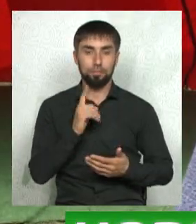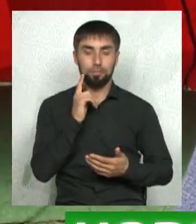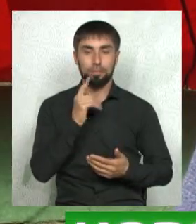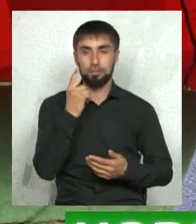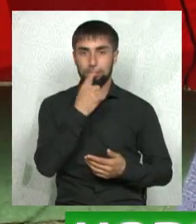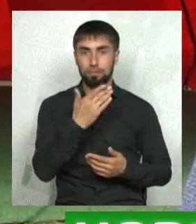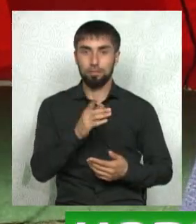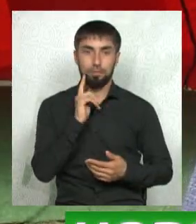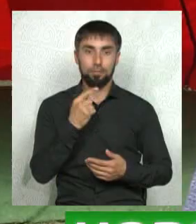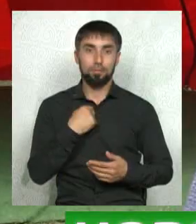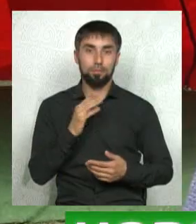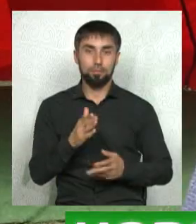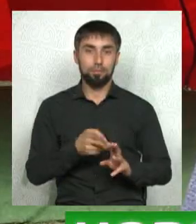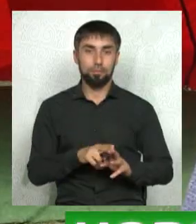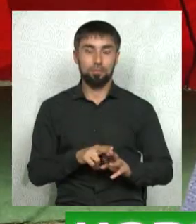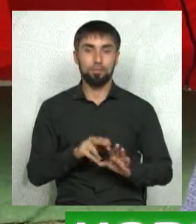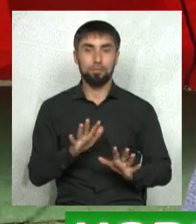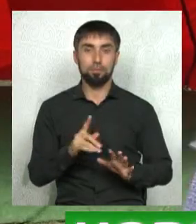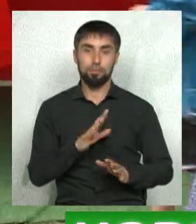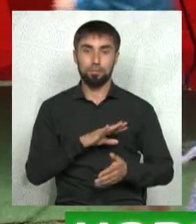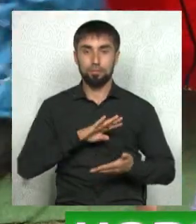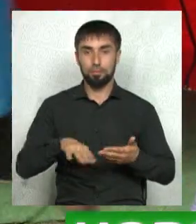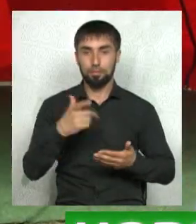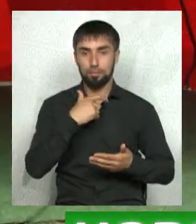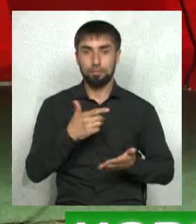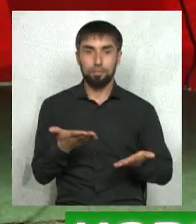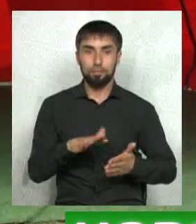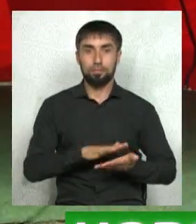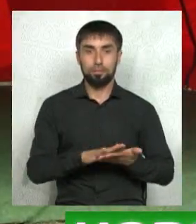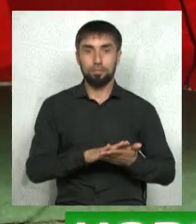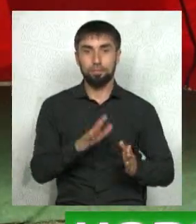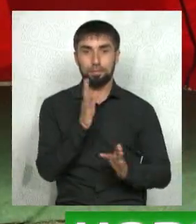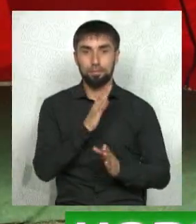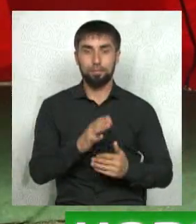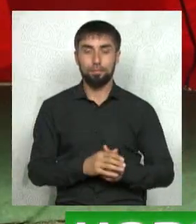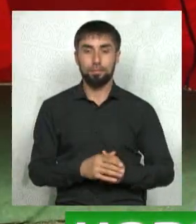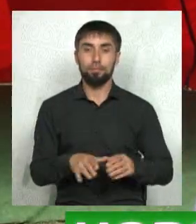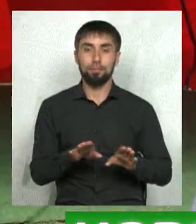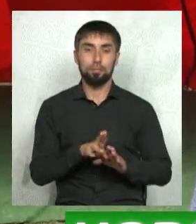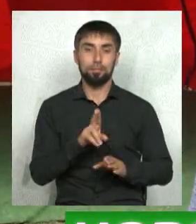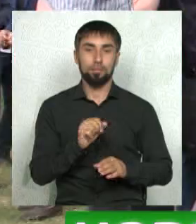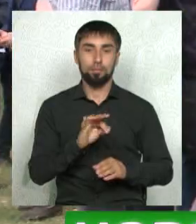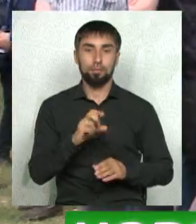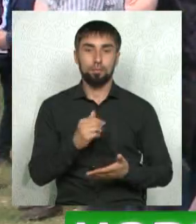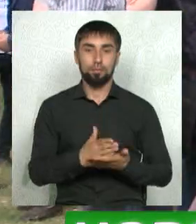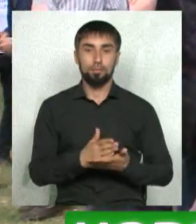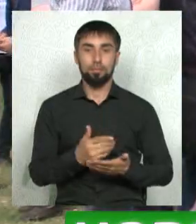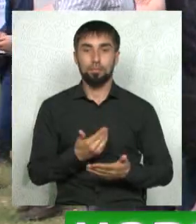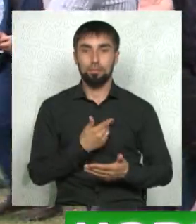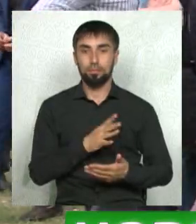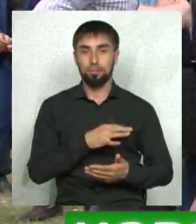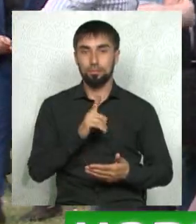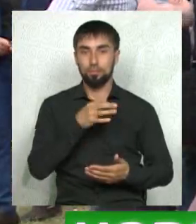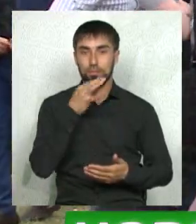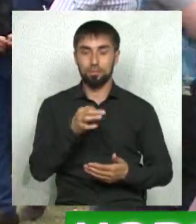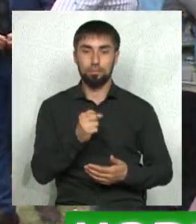молодежи мы говорим о том, что надо после себя оставить чистую природу, такую, какая она есть. Хотел бы отметить, что данная